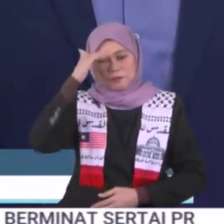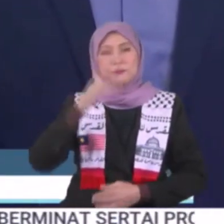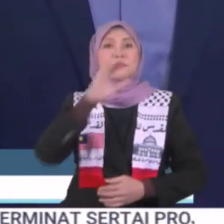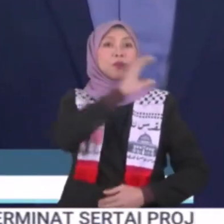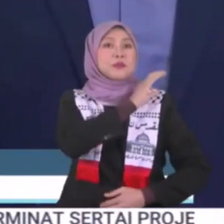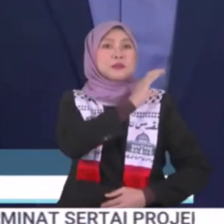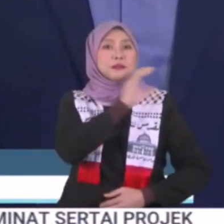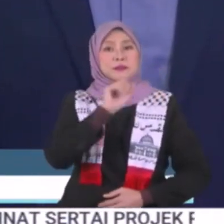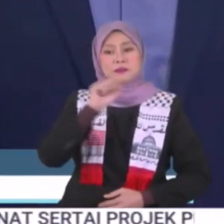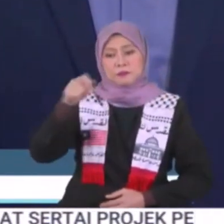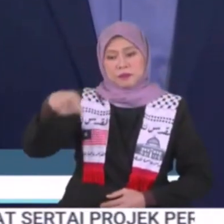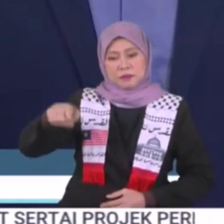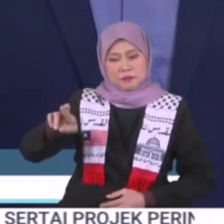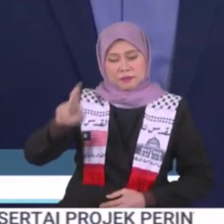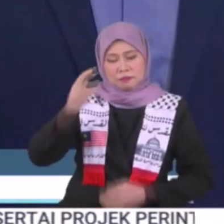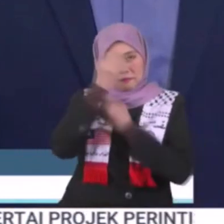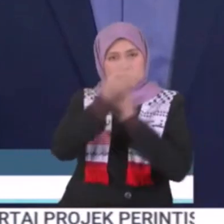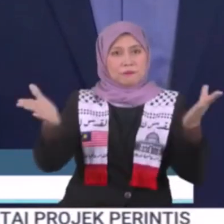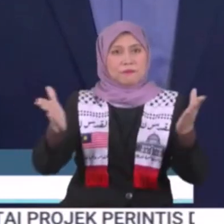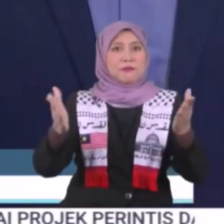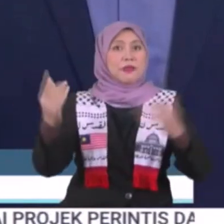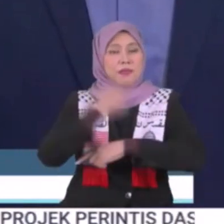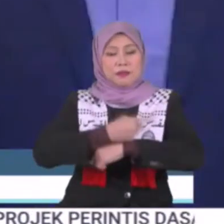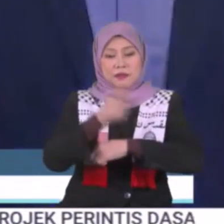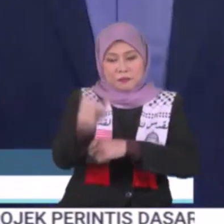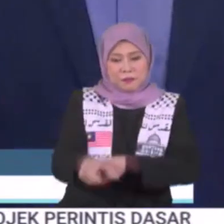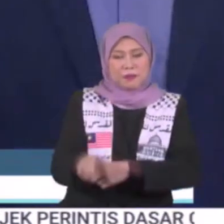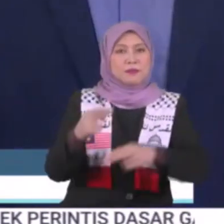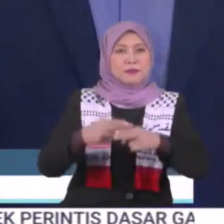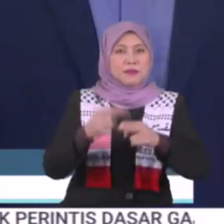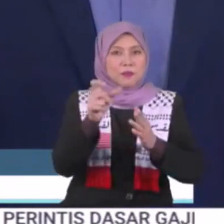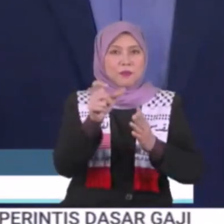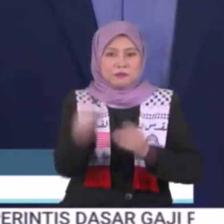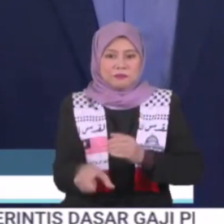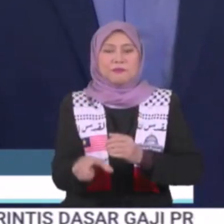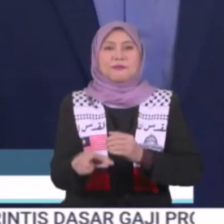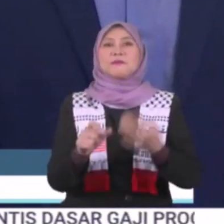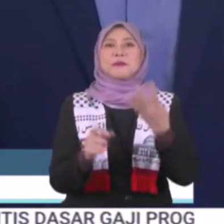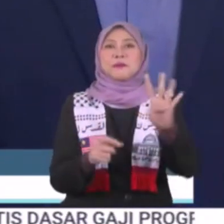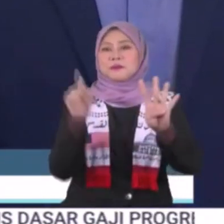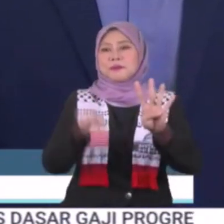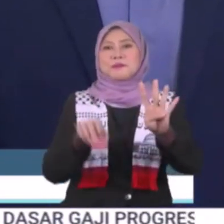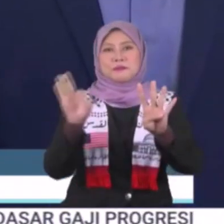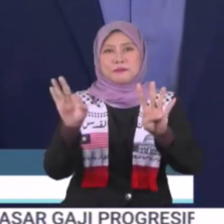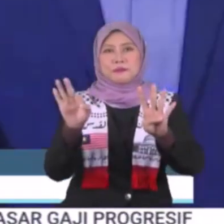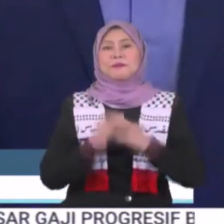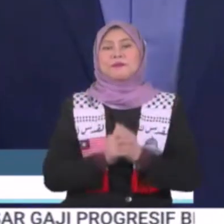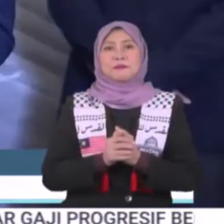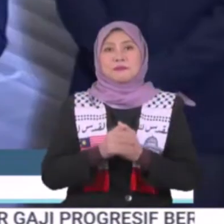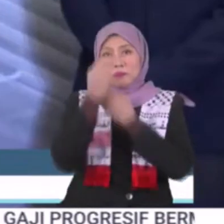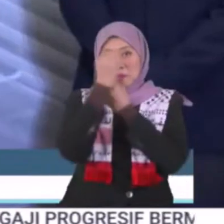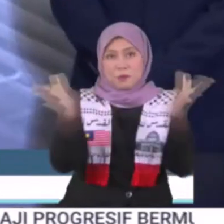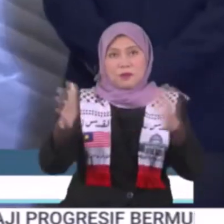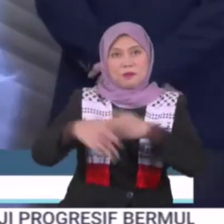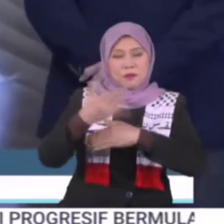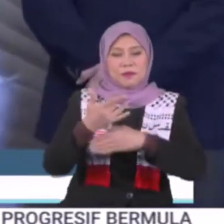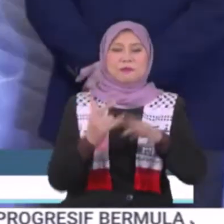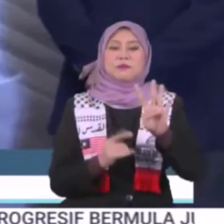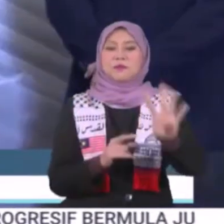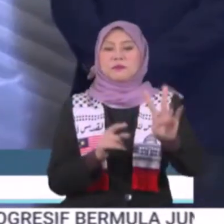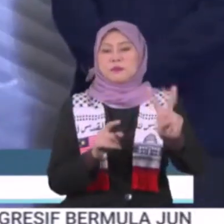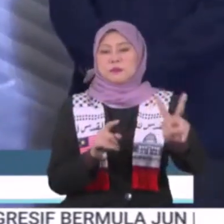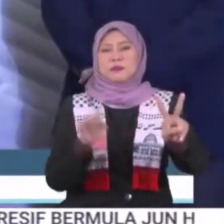Seri Ramlan Harun mengumumkan hari penamaan calon pada 14 September. Pengundian awal pula berlangsung pada 24